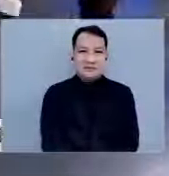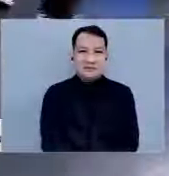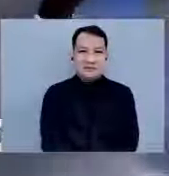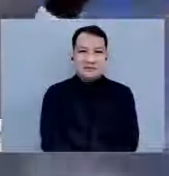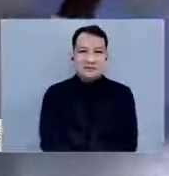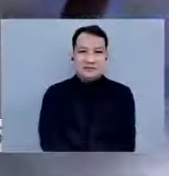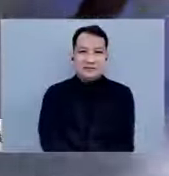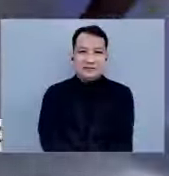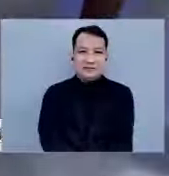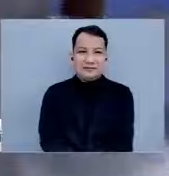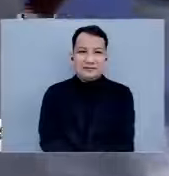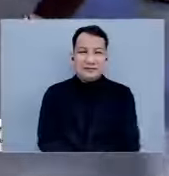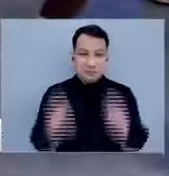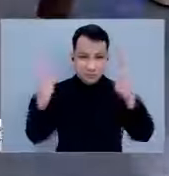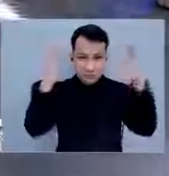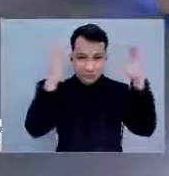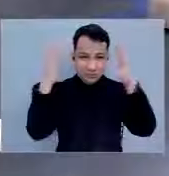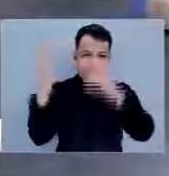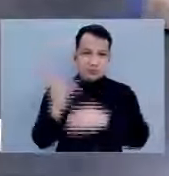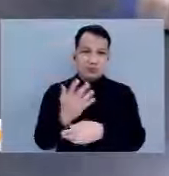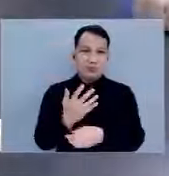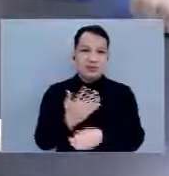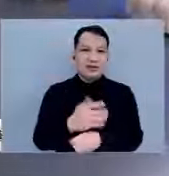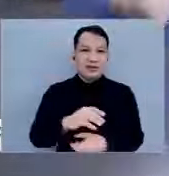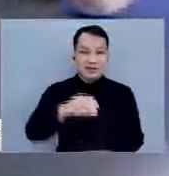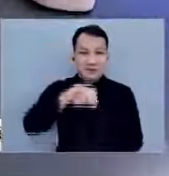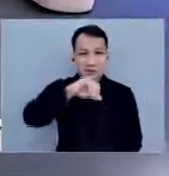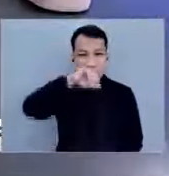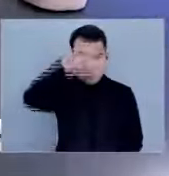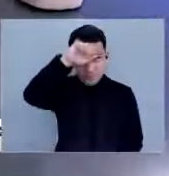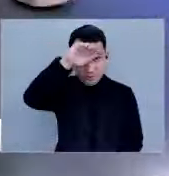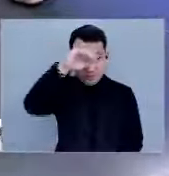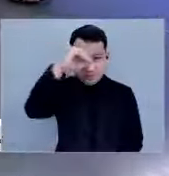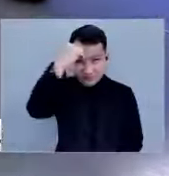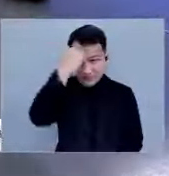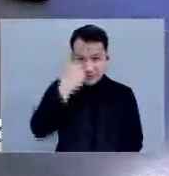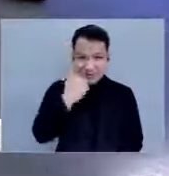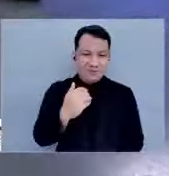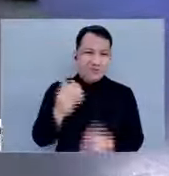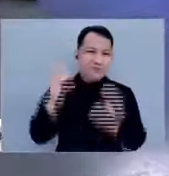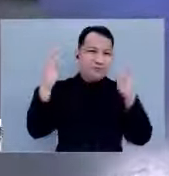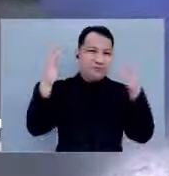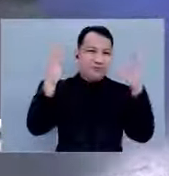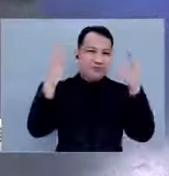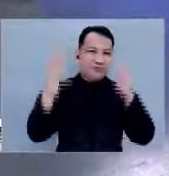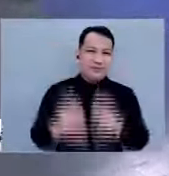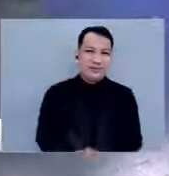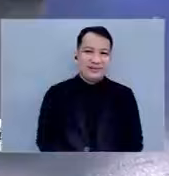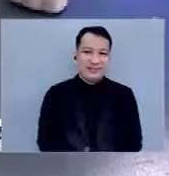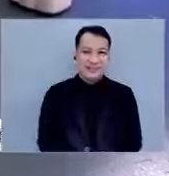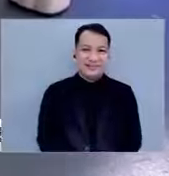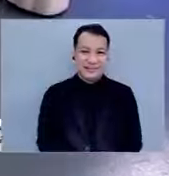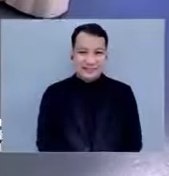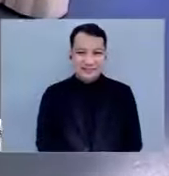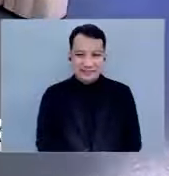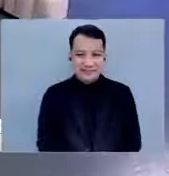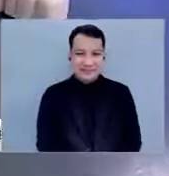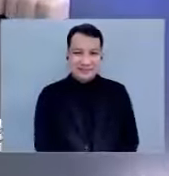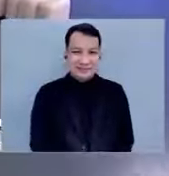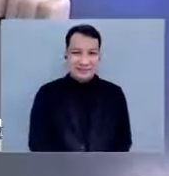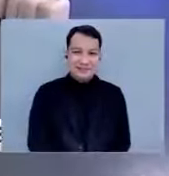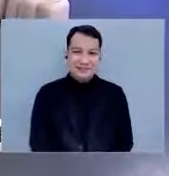galing bless lolo sauka ko y Oo nga tigan mo naman puka Oo nga kakulay kakulay